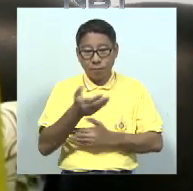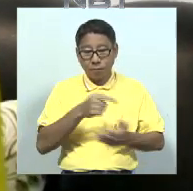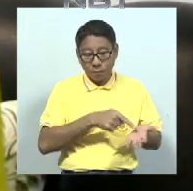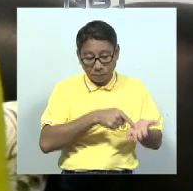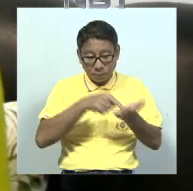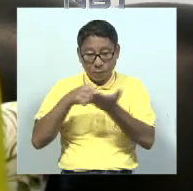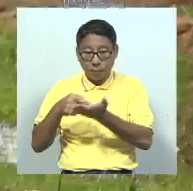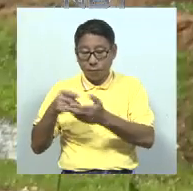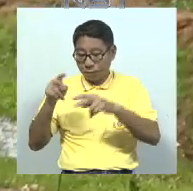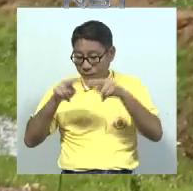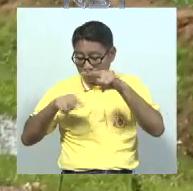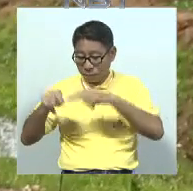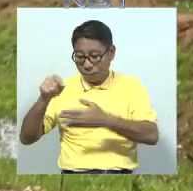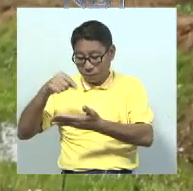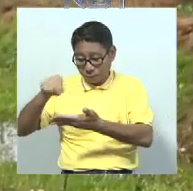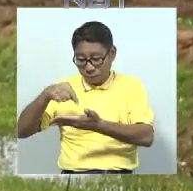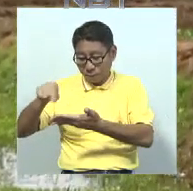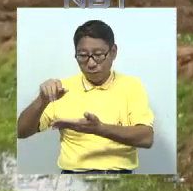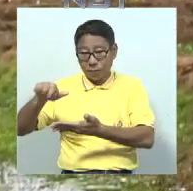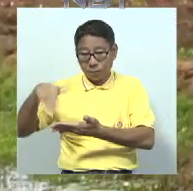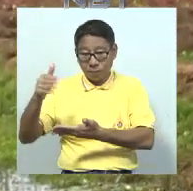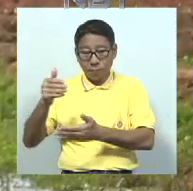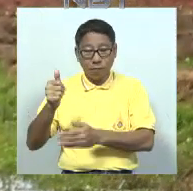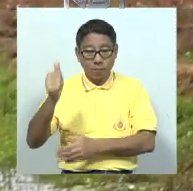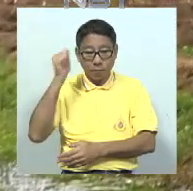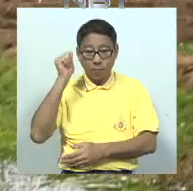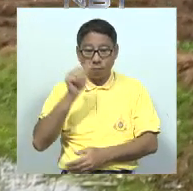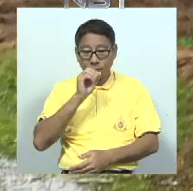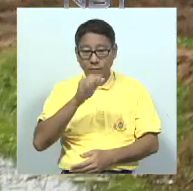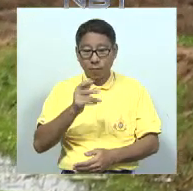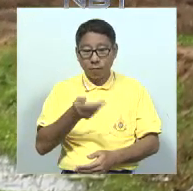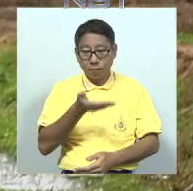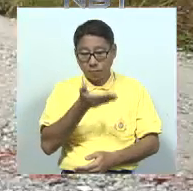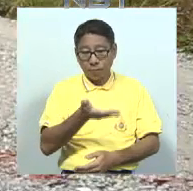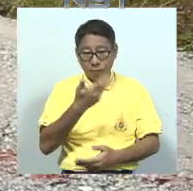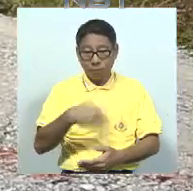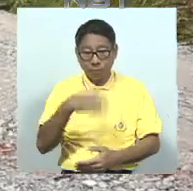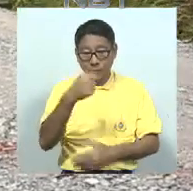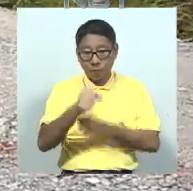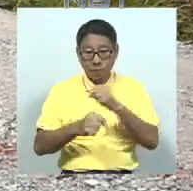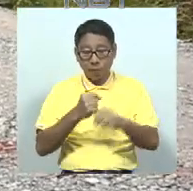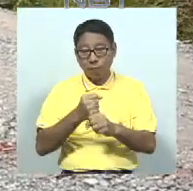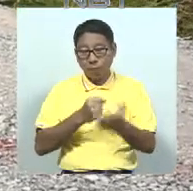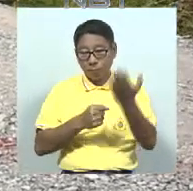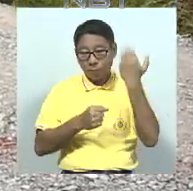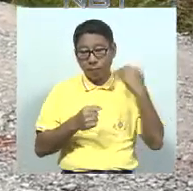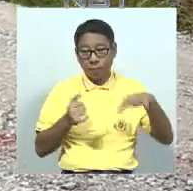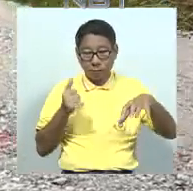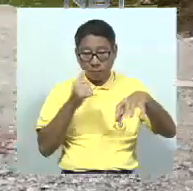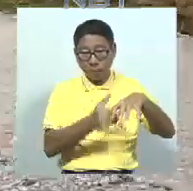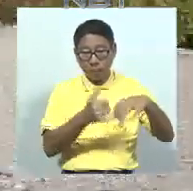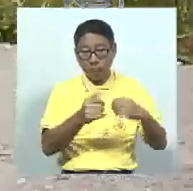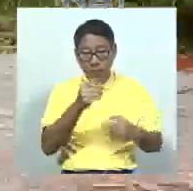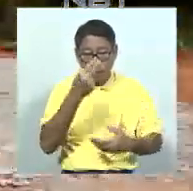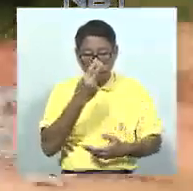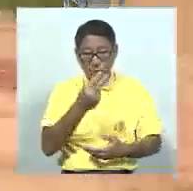องไปตรวจสอบข้อเท็จจริงก่อนนะคะจากทางเรื่องเดิมที่มีการระบุว่าเคยขอมาแล้วเมื่อ10ปีก่อนแล้วก็จะลงพื้นที่ตรวจสอบอีก